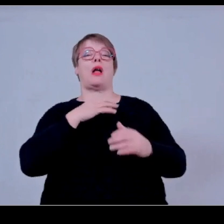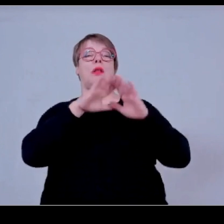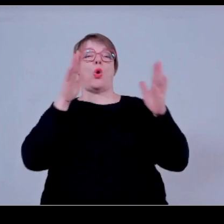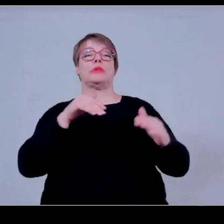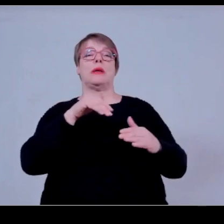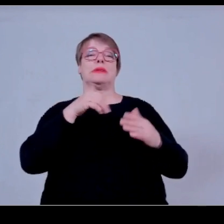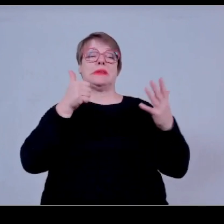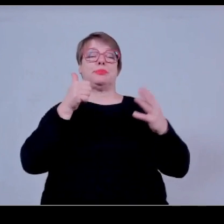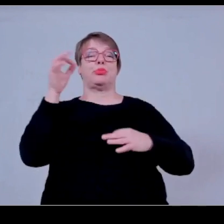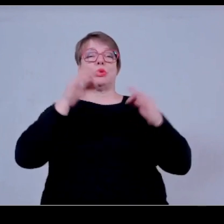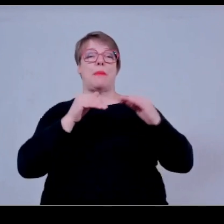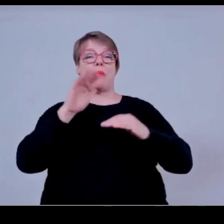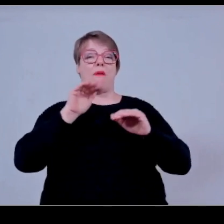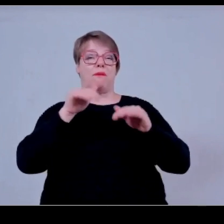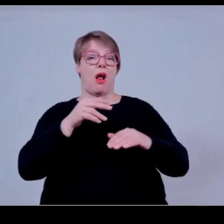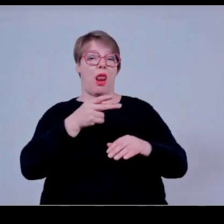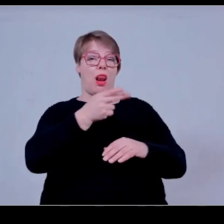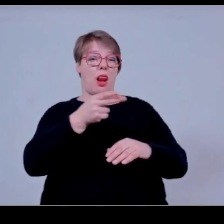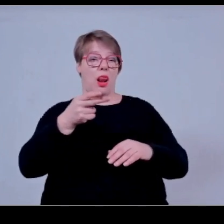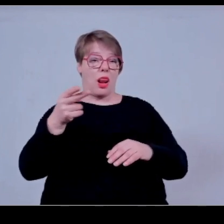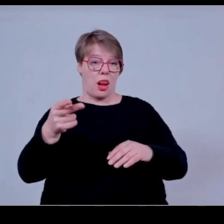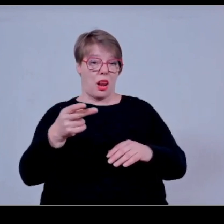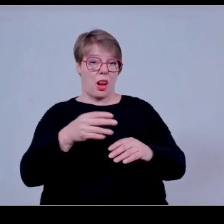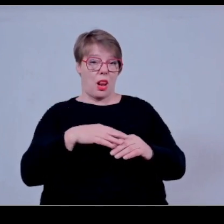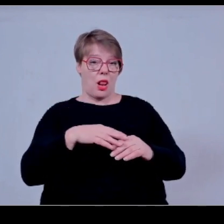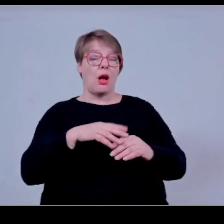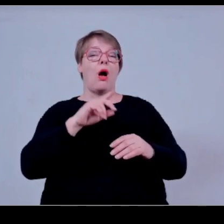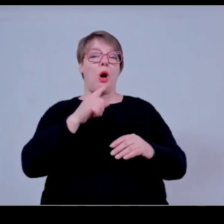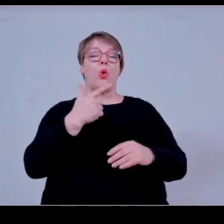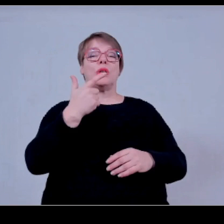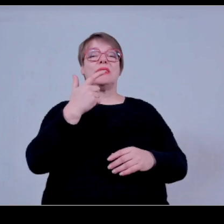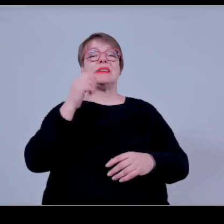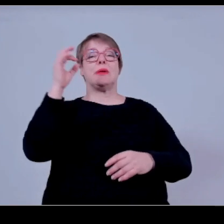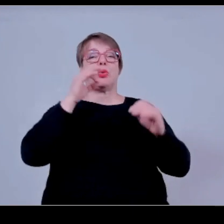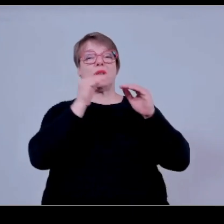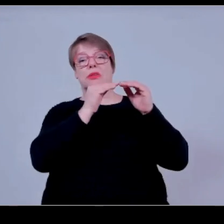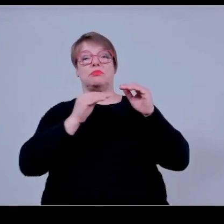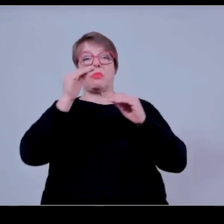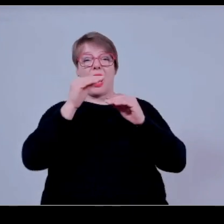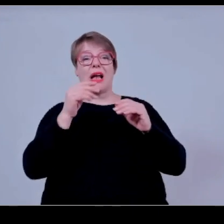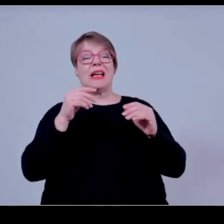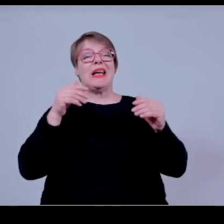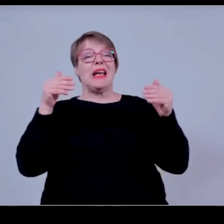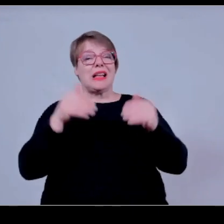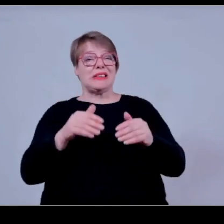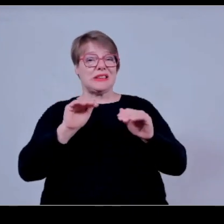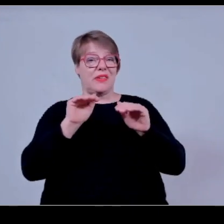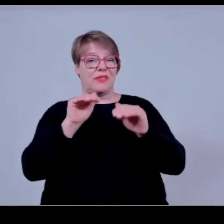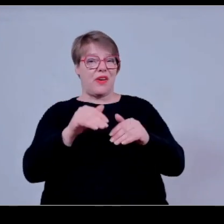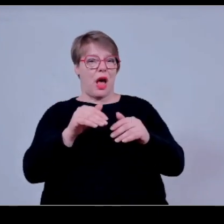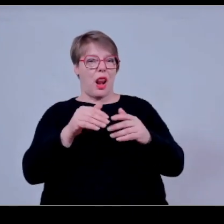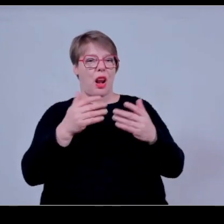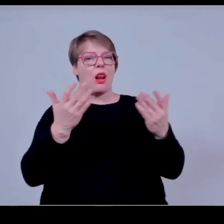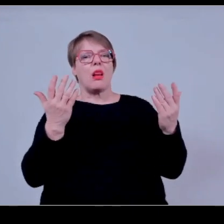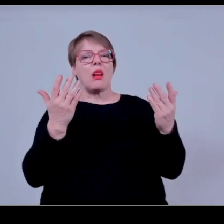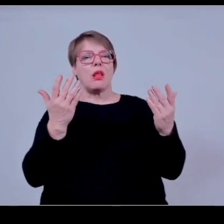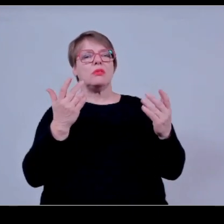dieser Zahlen die richtige Maßnahme, die Maskenpflicht in ÖPNV aufzuheben? Danke. Also wenn